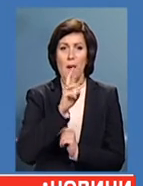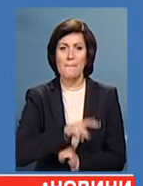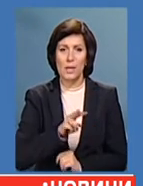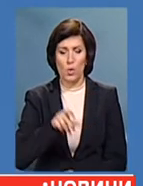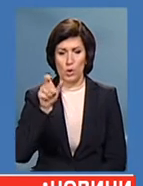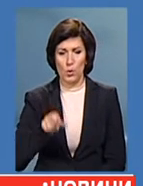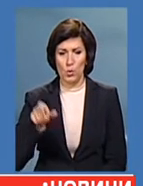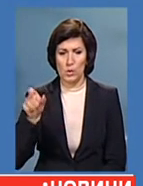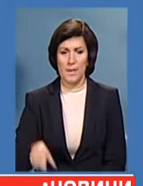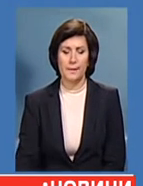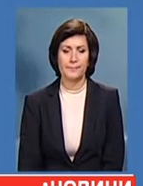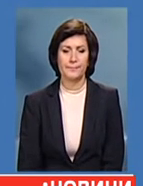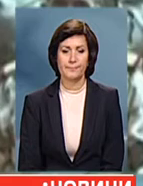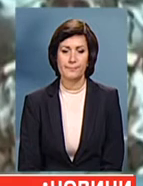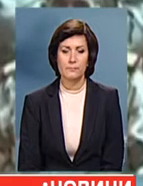людей.